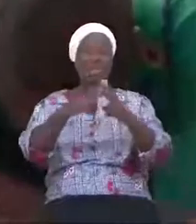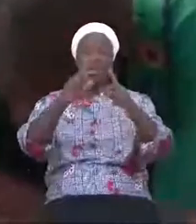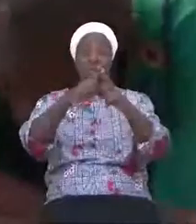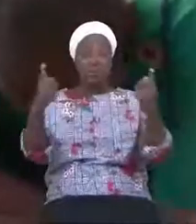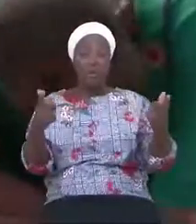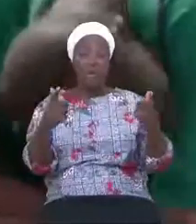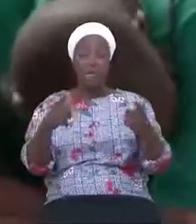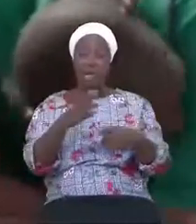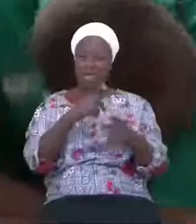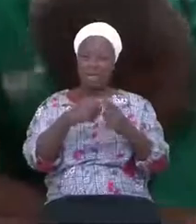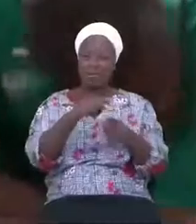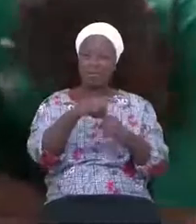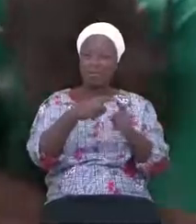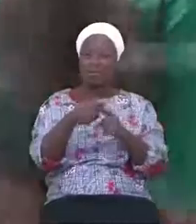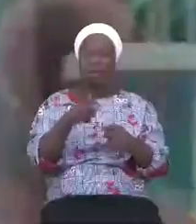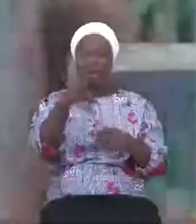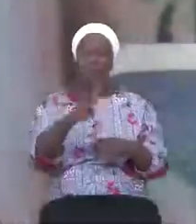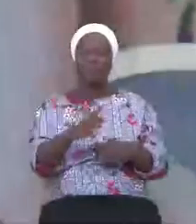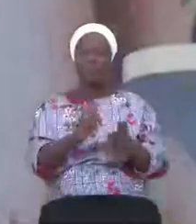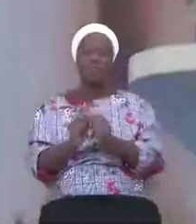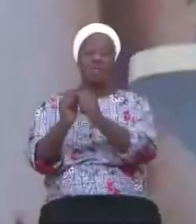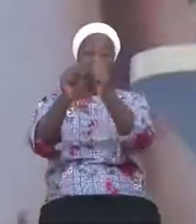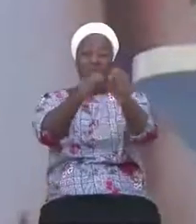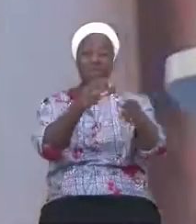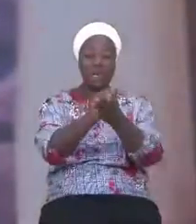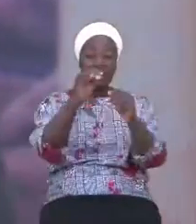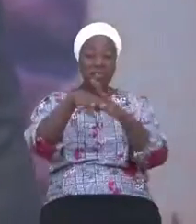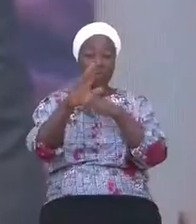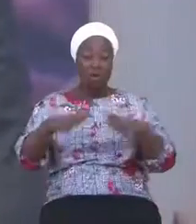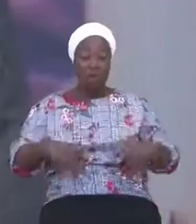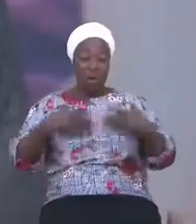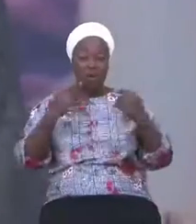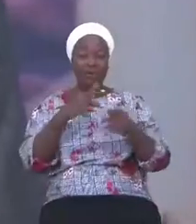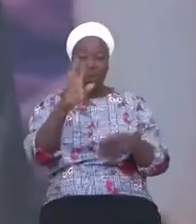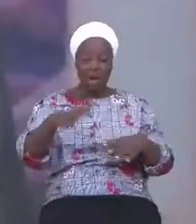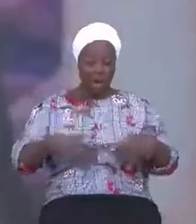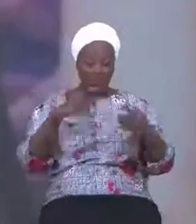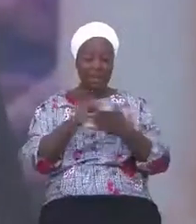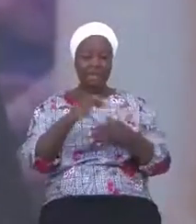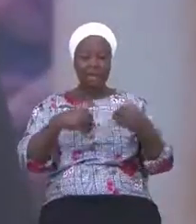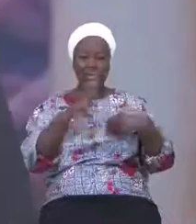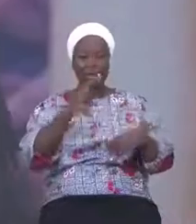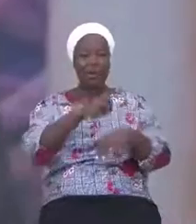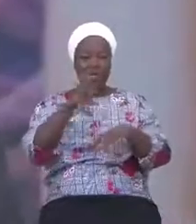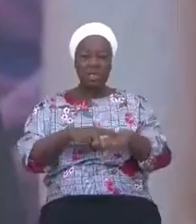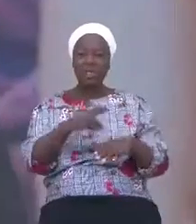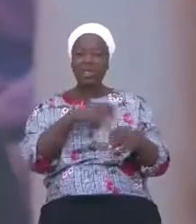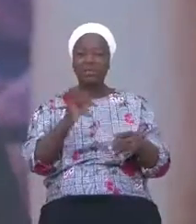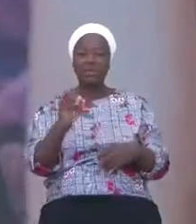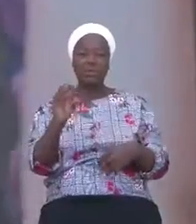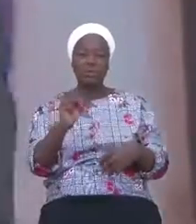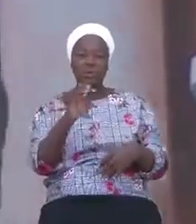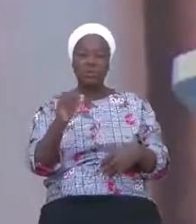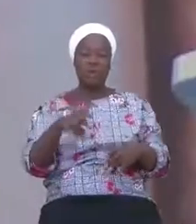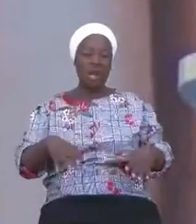d'extraordinaire. Et quand Dieu transfère ça dans ta vie qui était ordinaire, ainsi une vie coussi-coussa, une